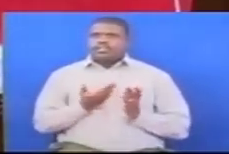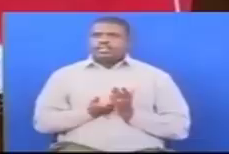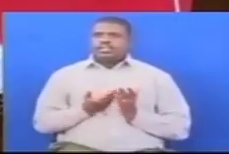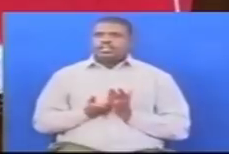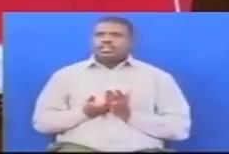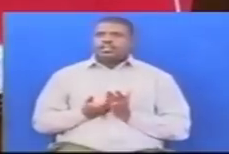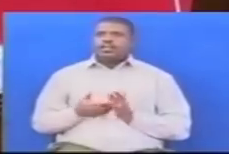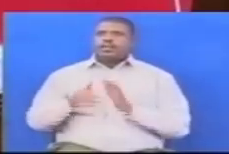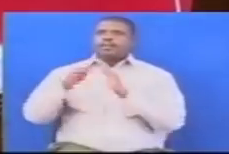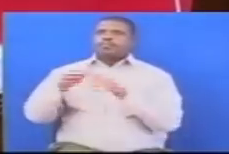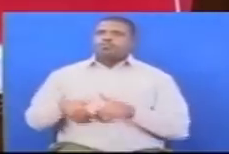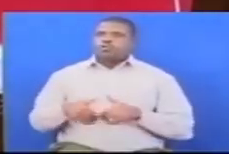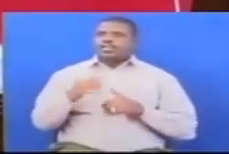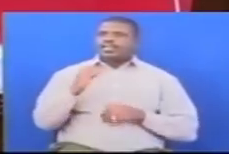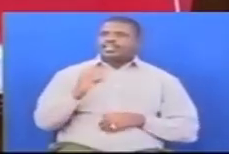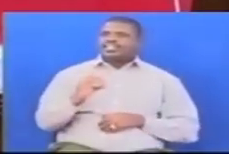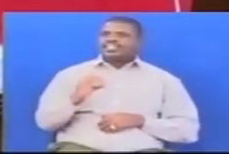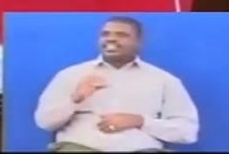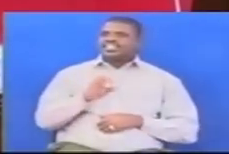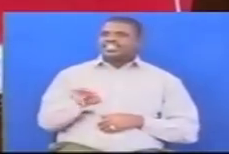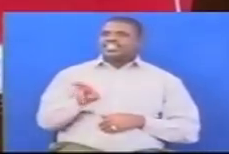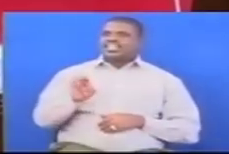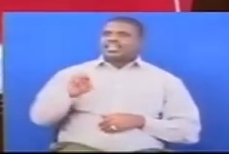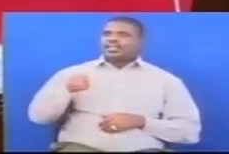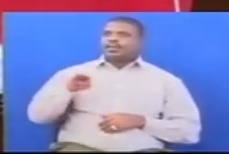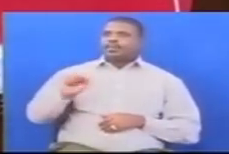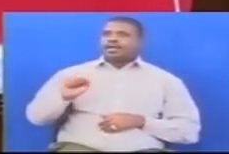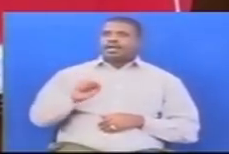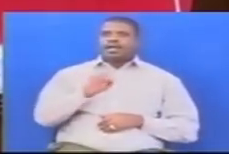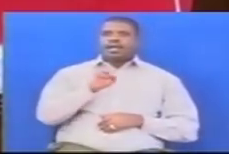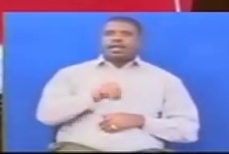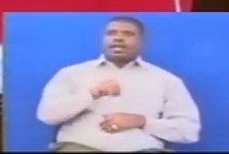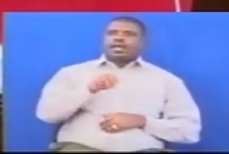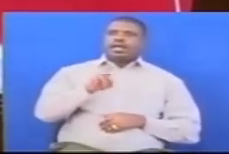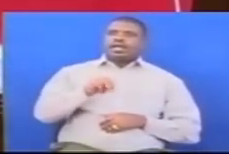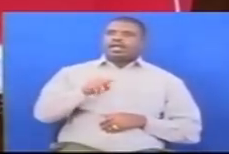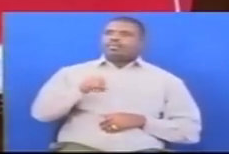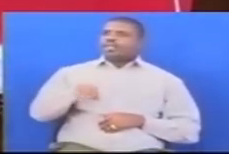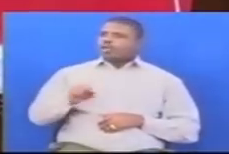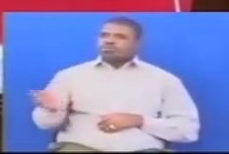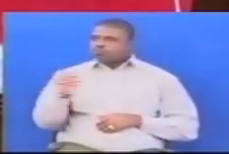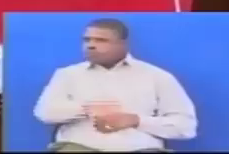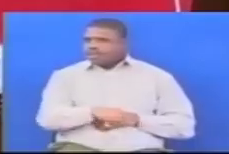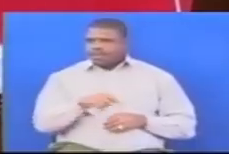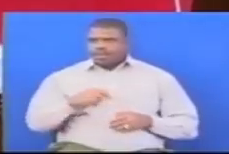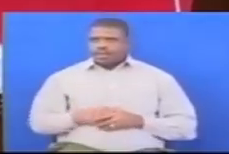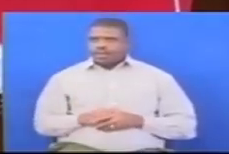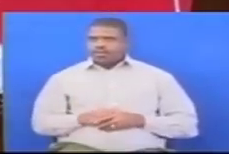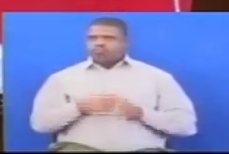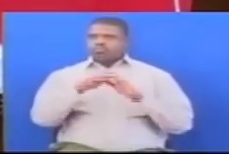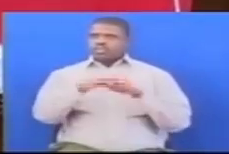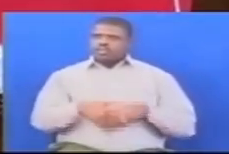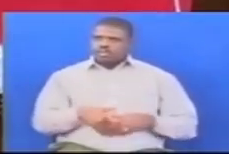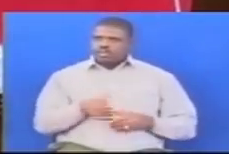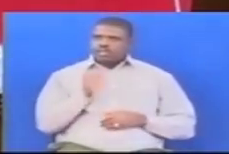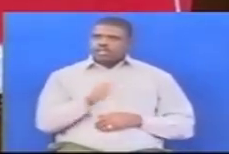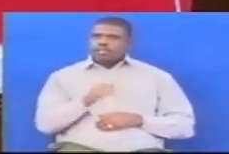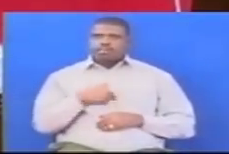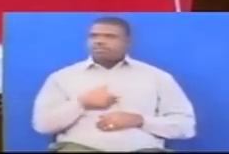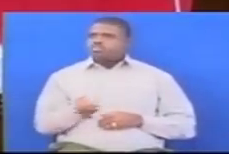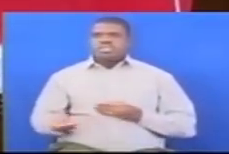mbunge wa Chemba ndugu Kamia. Walikuja mpaka bungeni hapa. Nikamwambia mimi